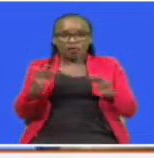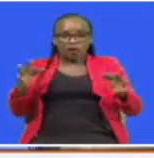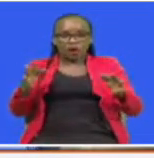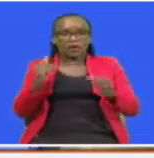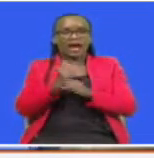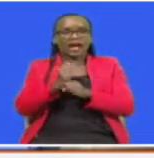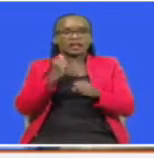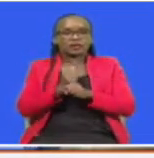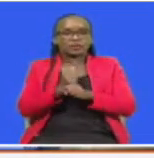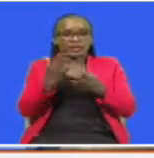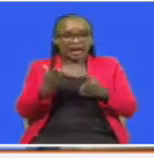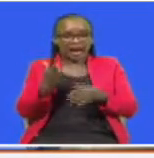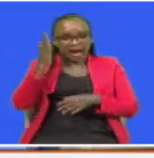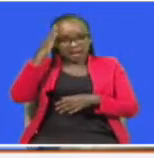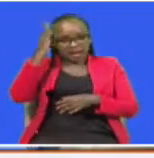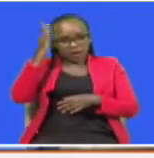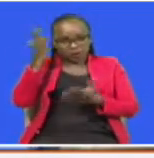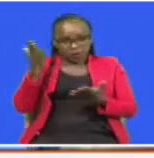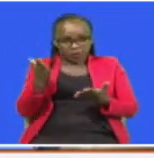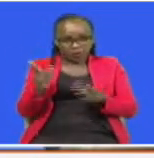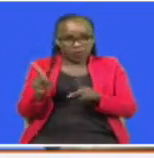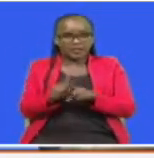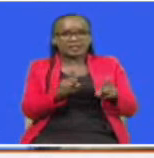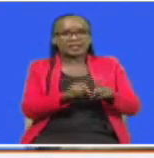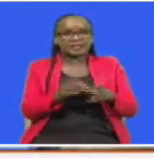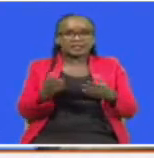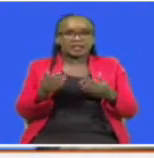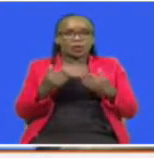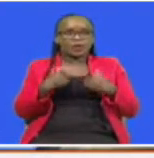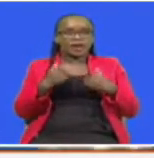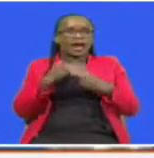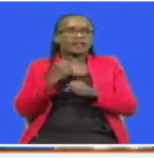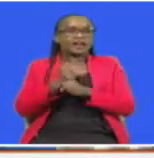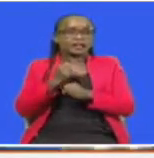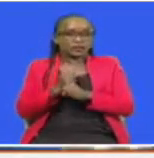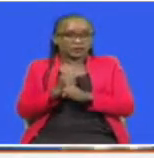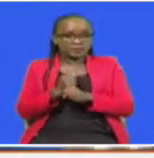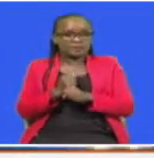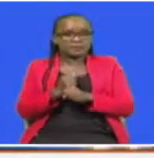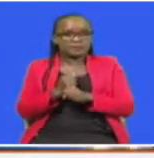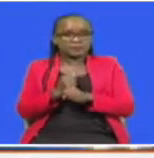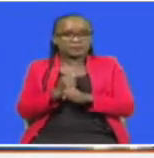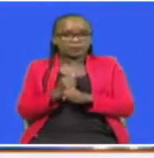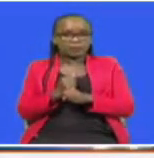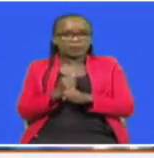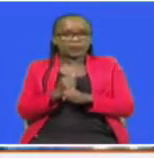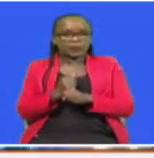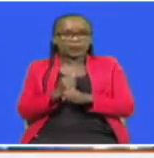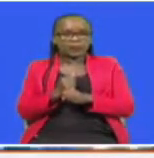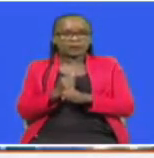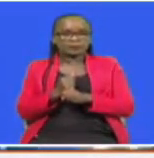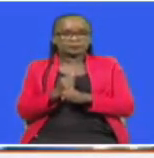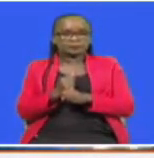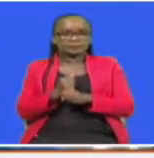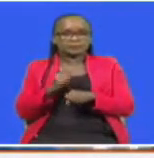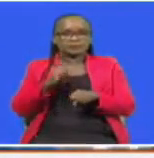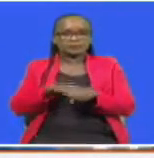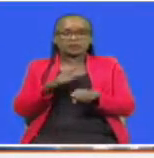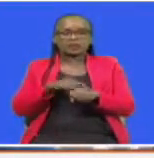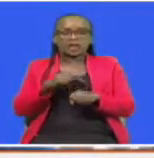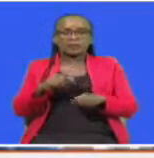do it, I still don't know. I cannot tell you. As long as I can, as well as I can. Maana hii sisi tunatupa, yeye anaokota anafanya